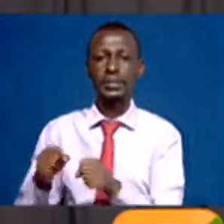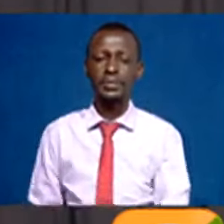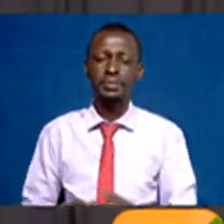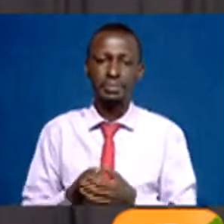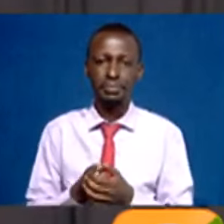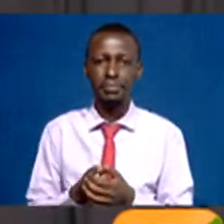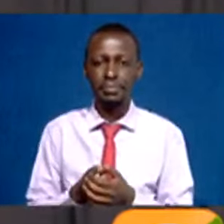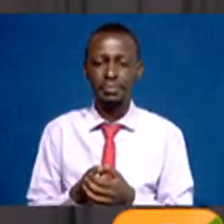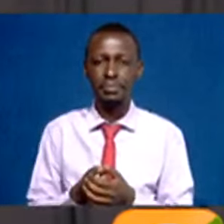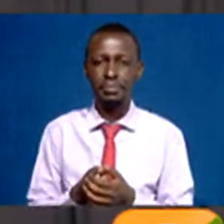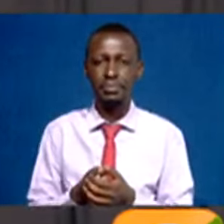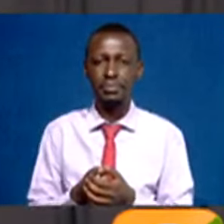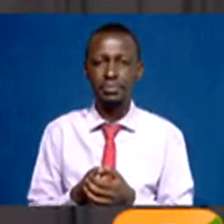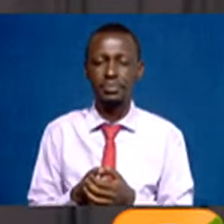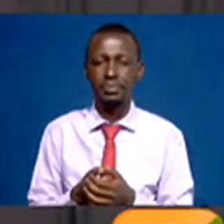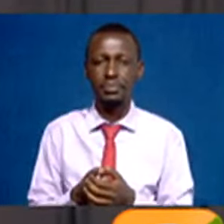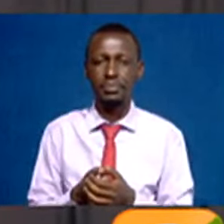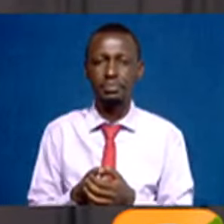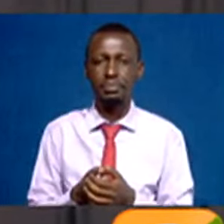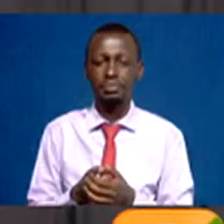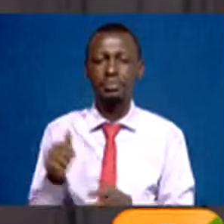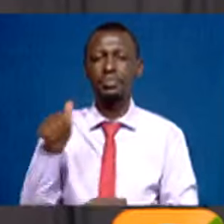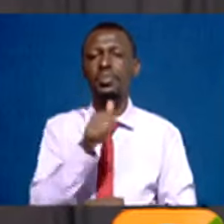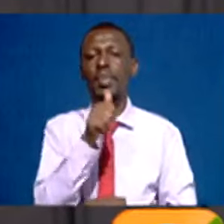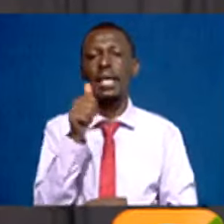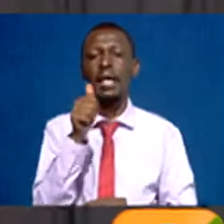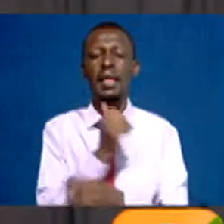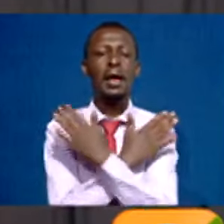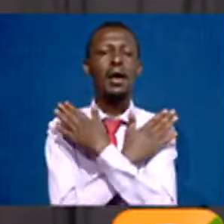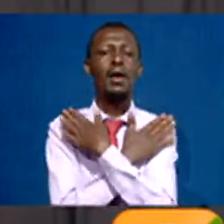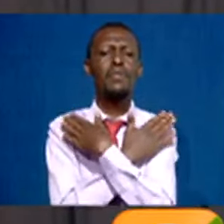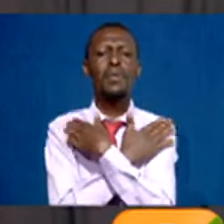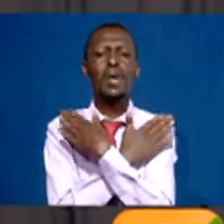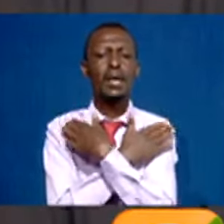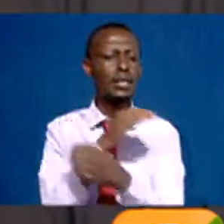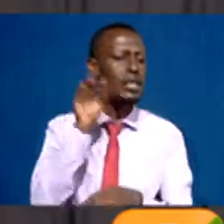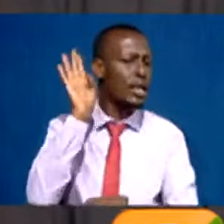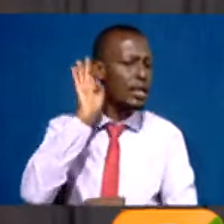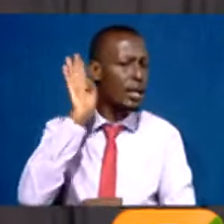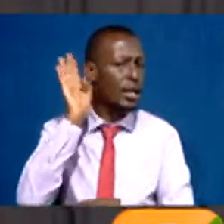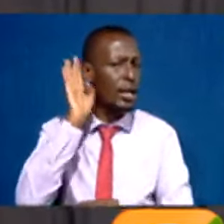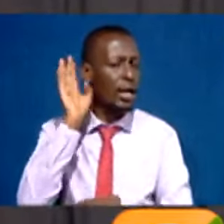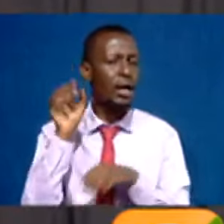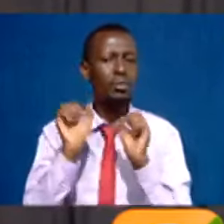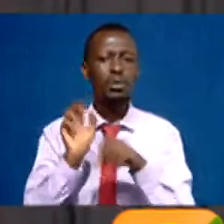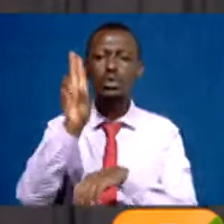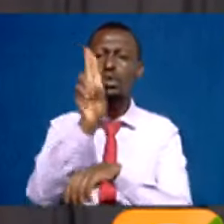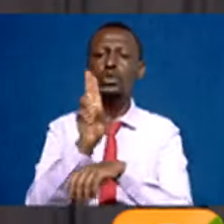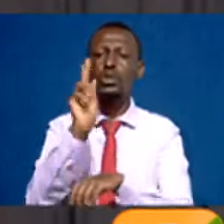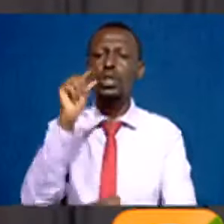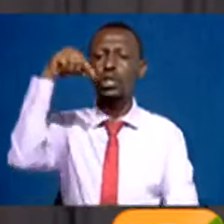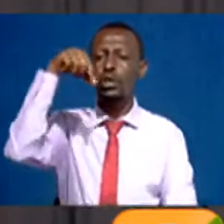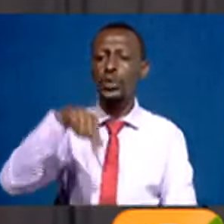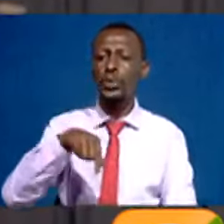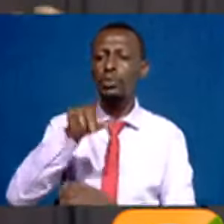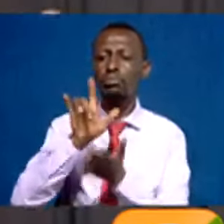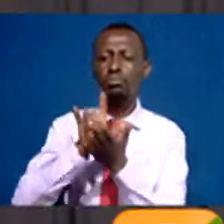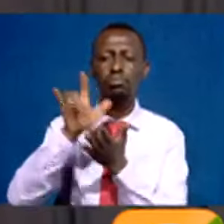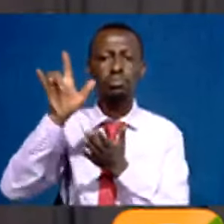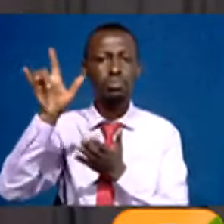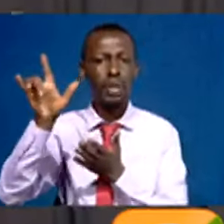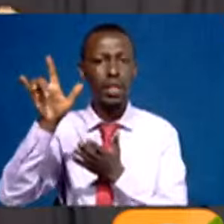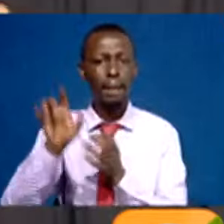Yeah? So when some friends of mine heard that I was going to travel Kenya Airways, and we have